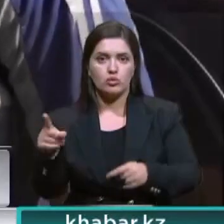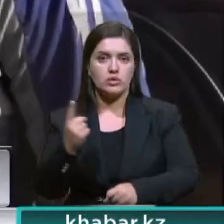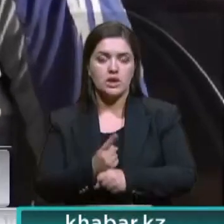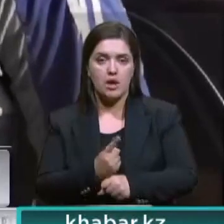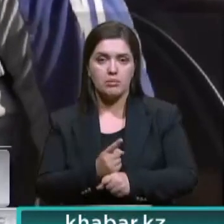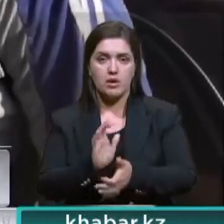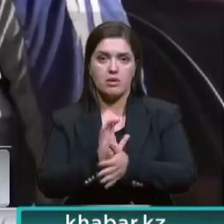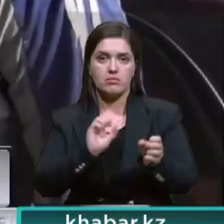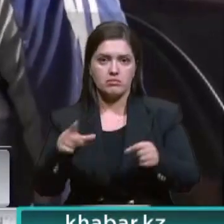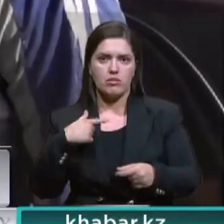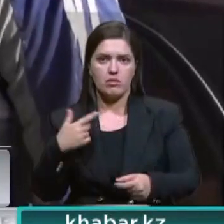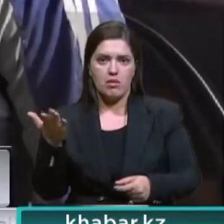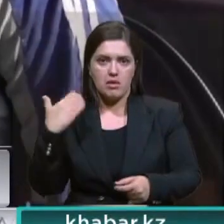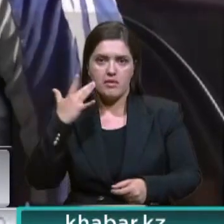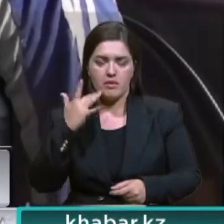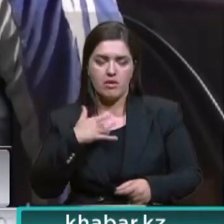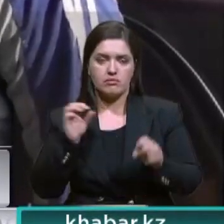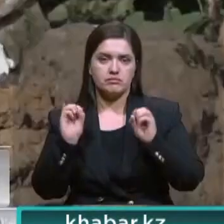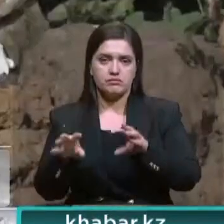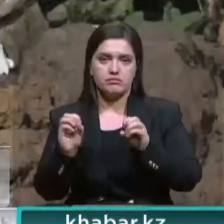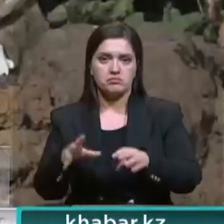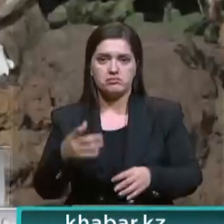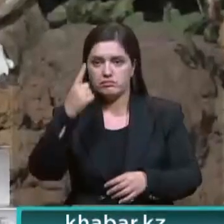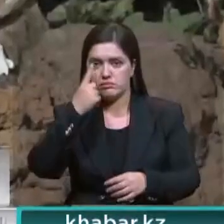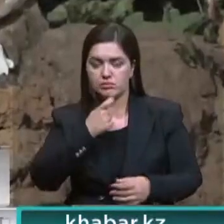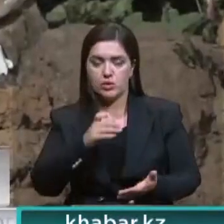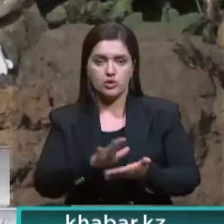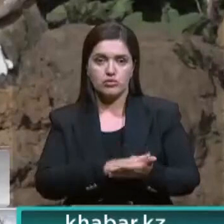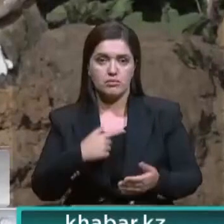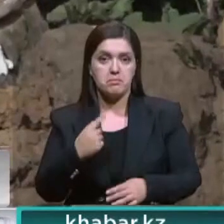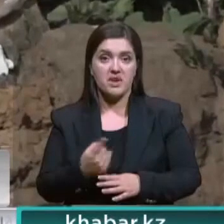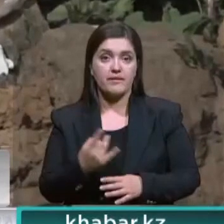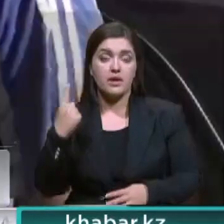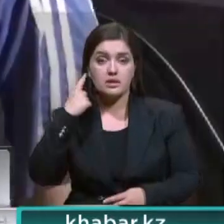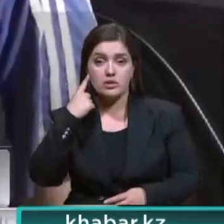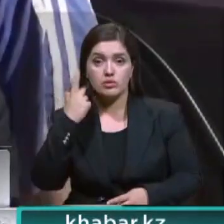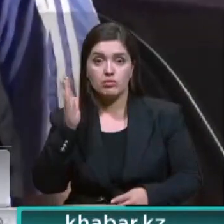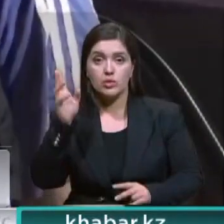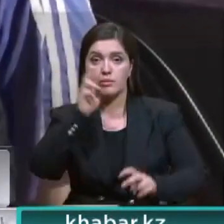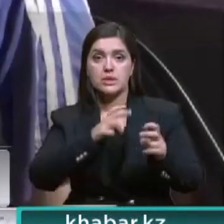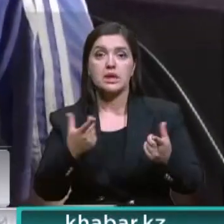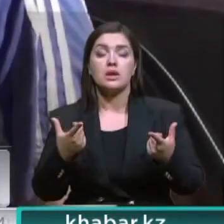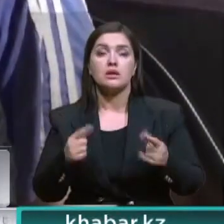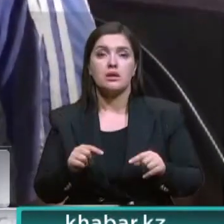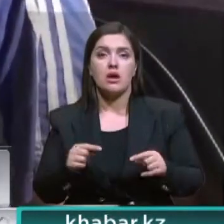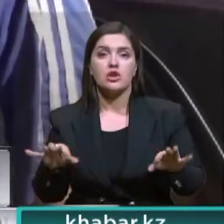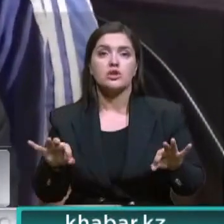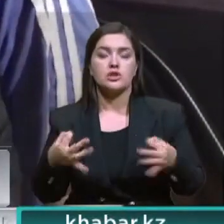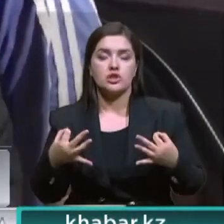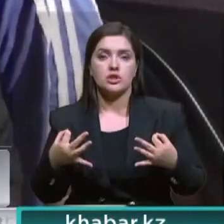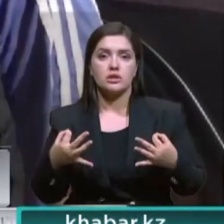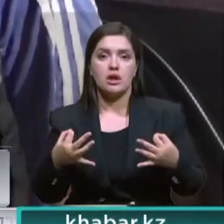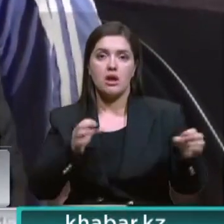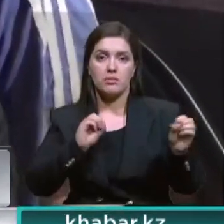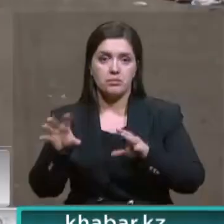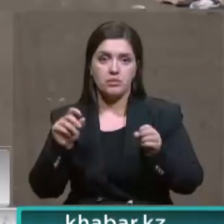И сколько лет ездим, и без проблем. Вас не оповещали? Никогда. Первый раз слышу. Будем искать, где будут санкционированные свалки и выгружать только